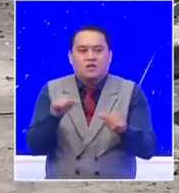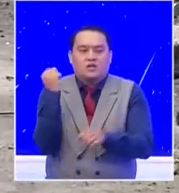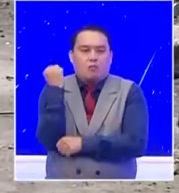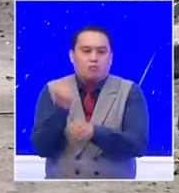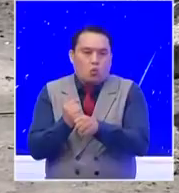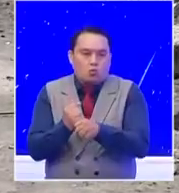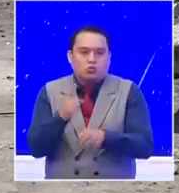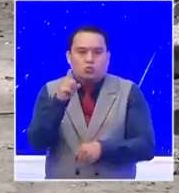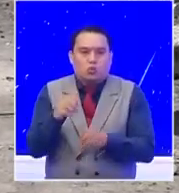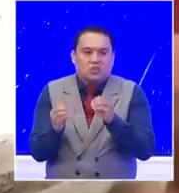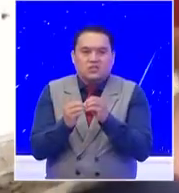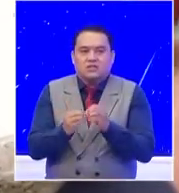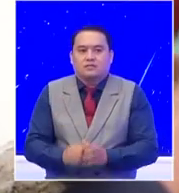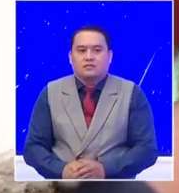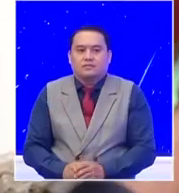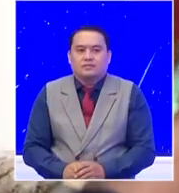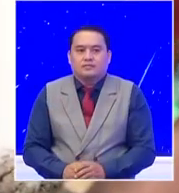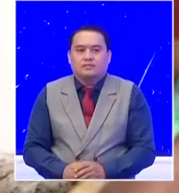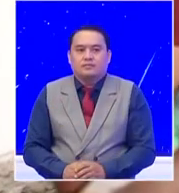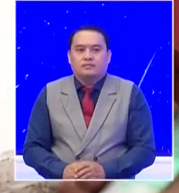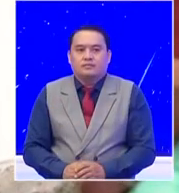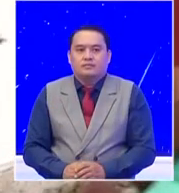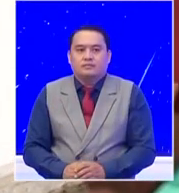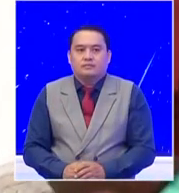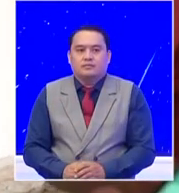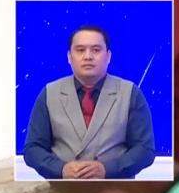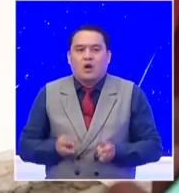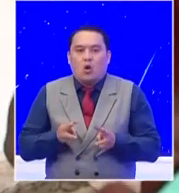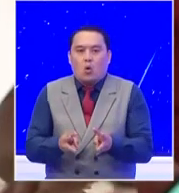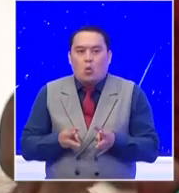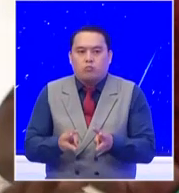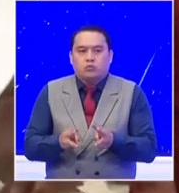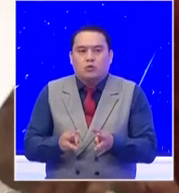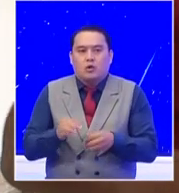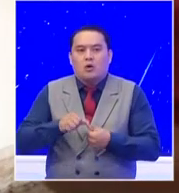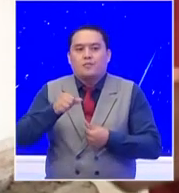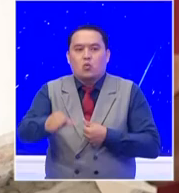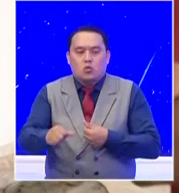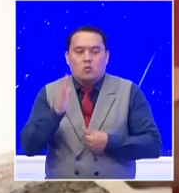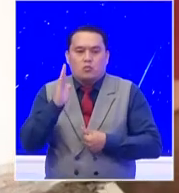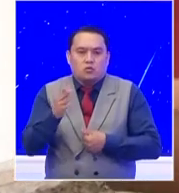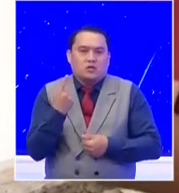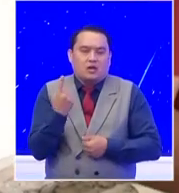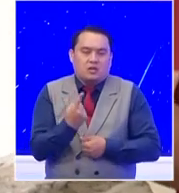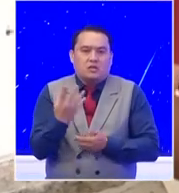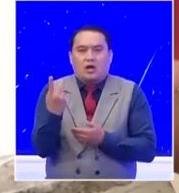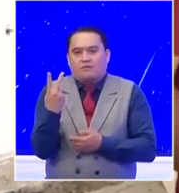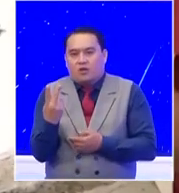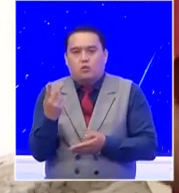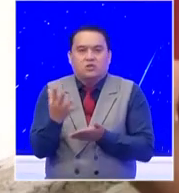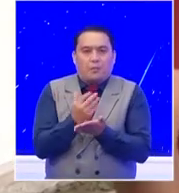рабочих до 110. Котельный бөлек, да? Котельный блочно-модульный болот. Бөлек котельный болот. Что я котел тұрды, бір резервный болот.